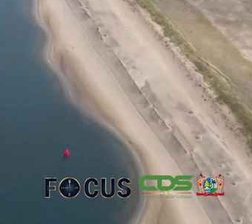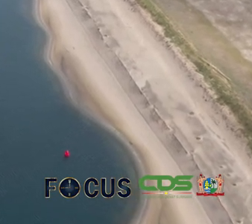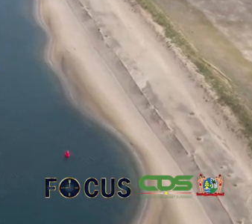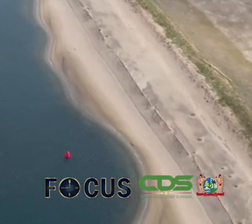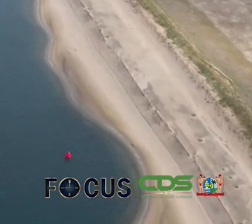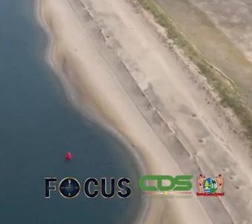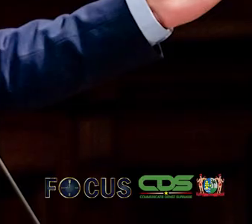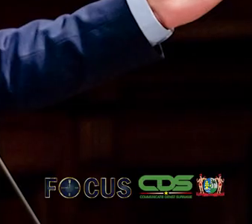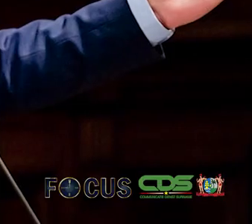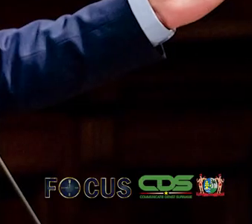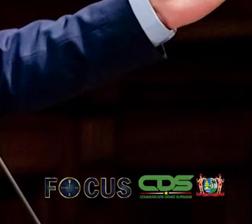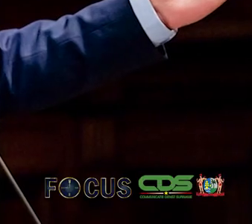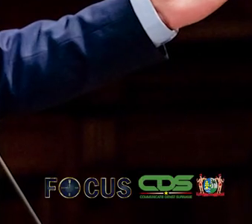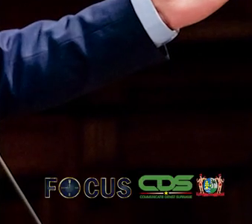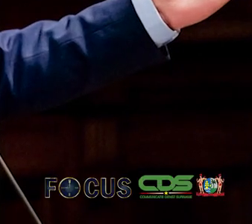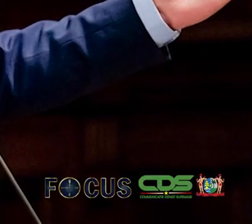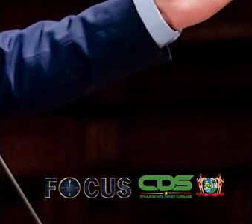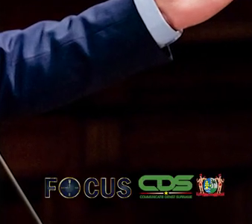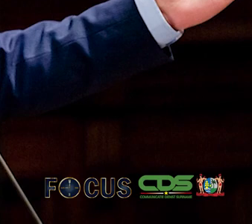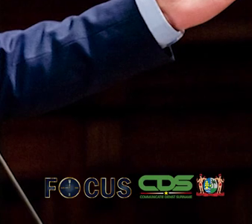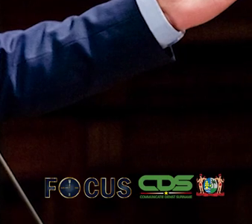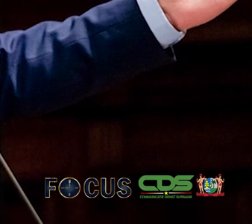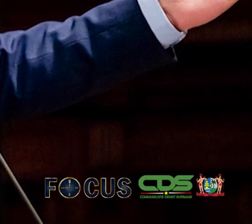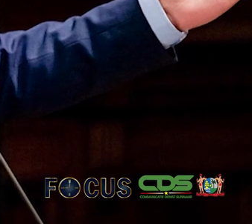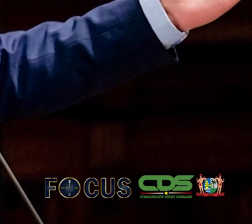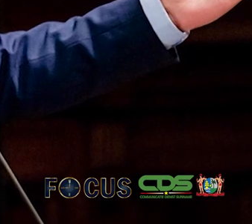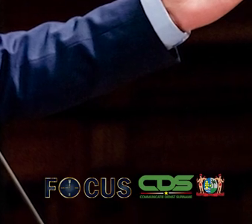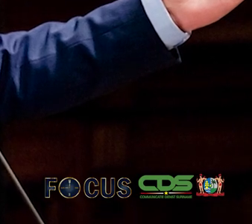ontmoeting met de burgemeester Abu Taleb van Rotterdam.